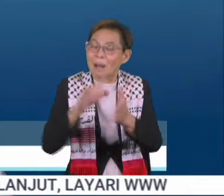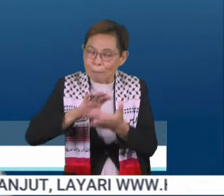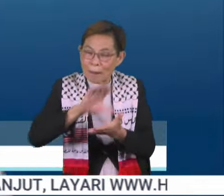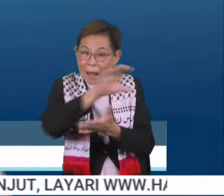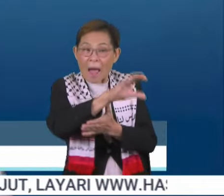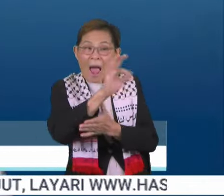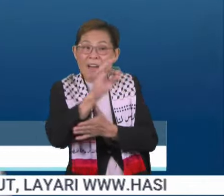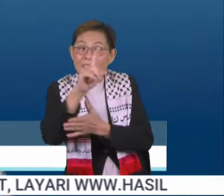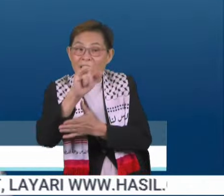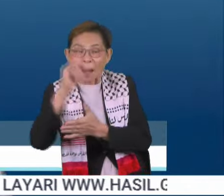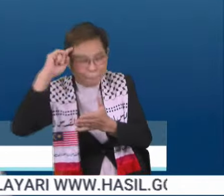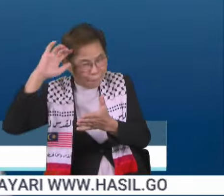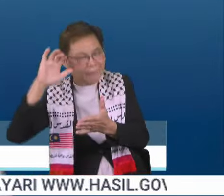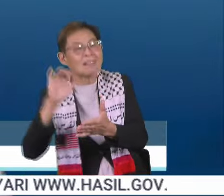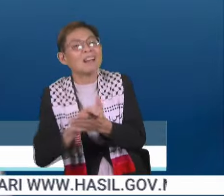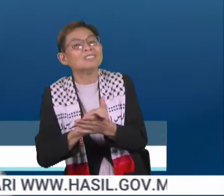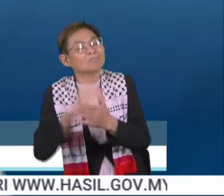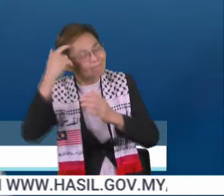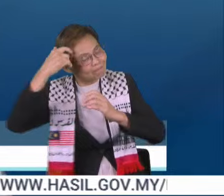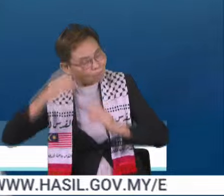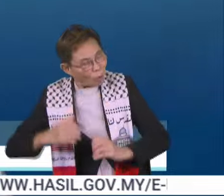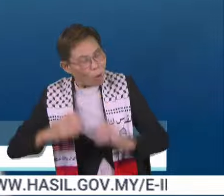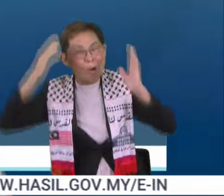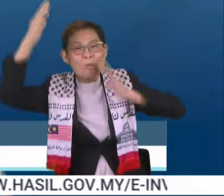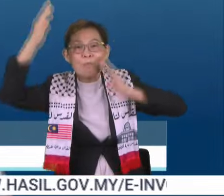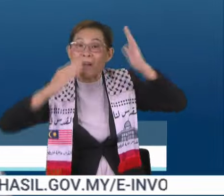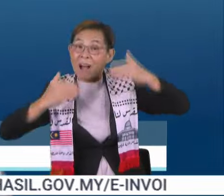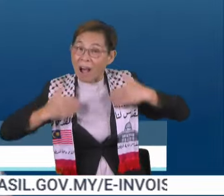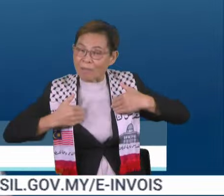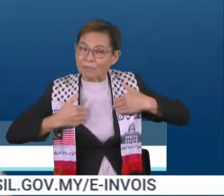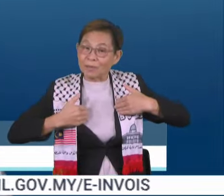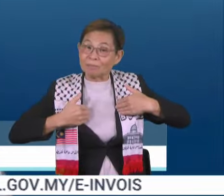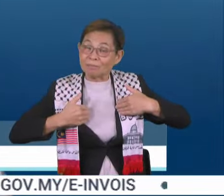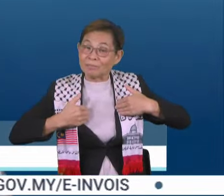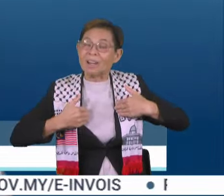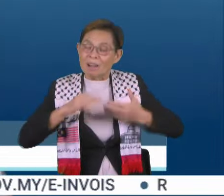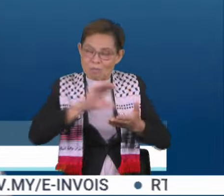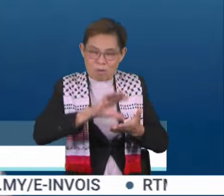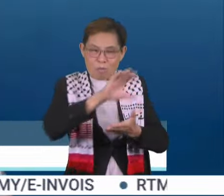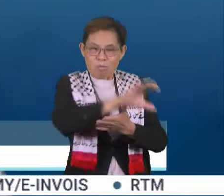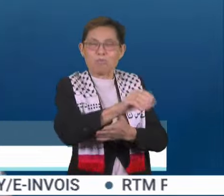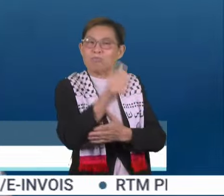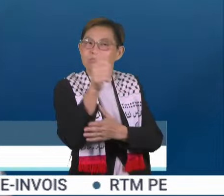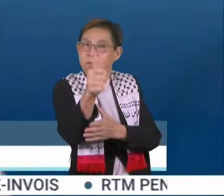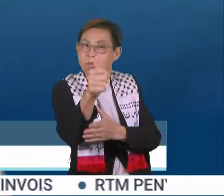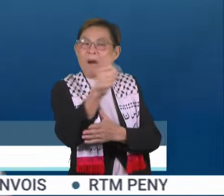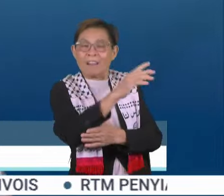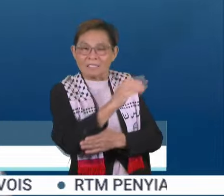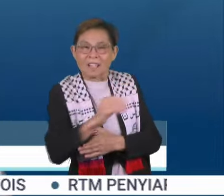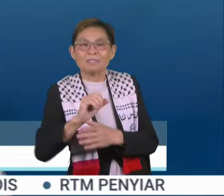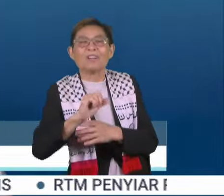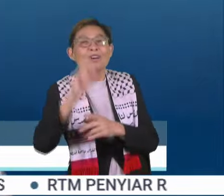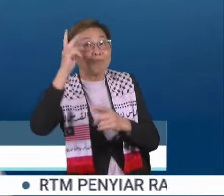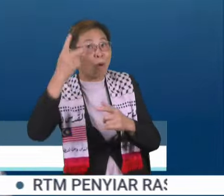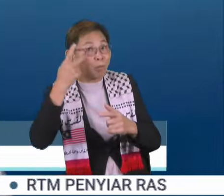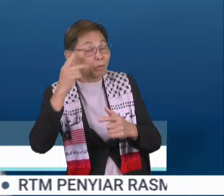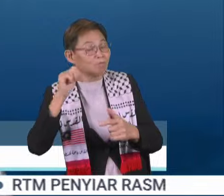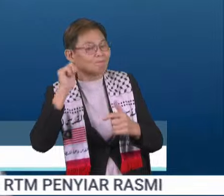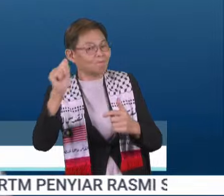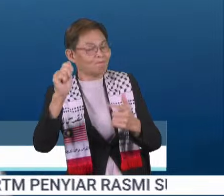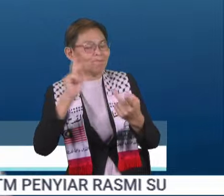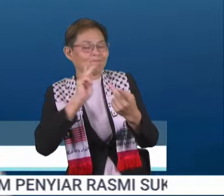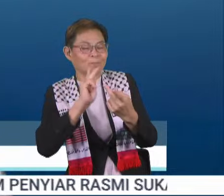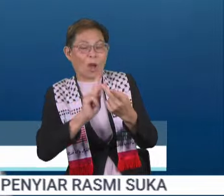oleh pihak pelabur, ya, bahawa Malaysia mempunyai iklim pelaburan yang baik, ya, suasana politik yang